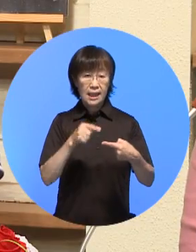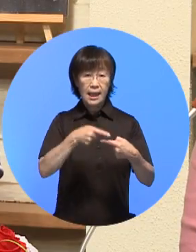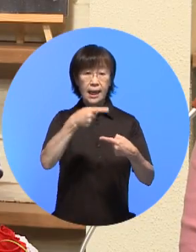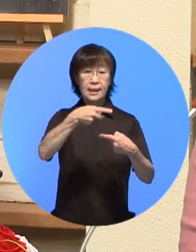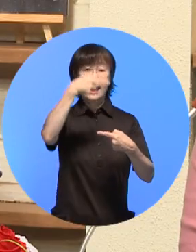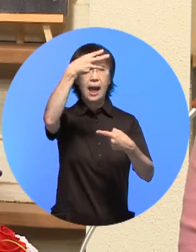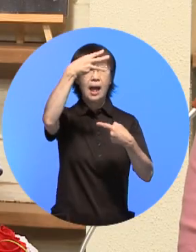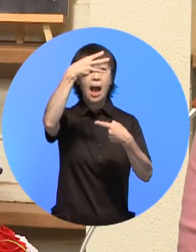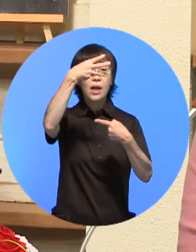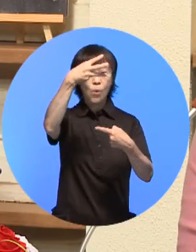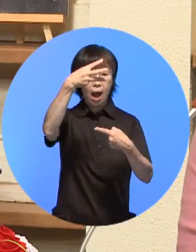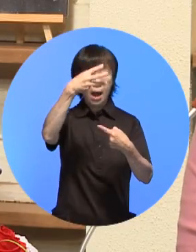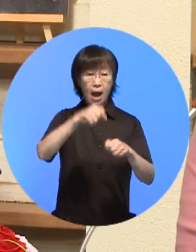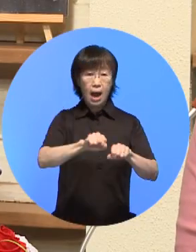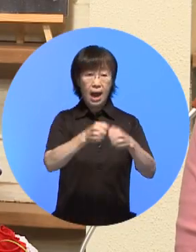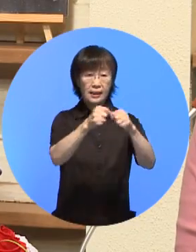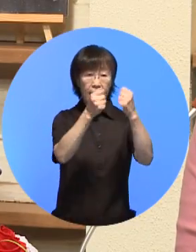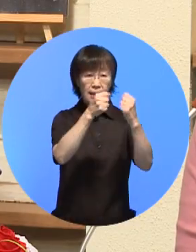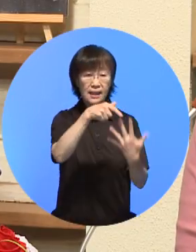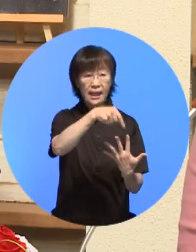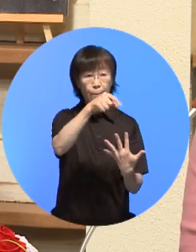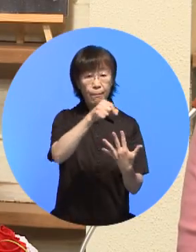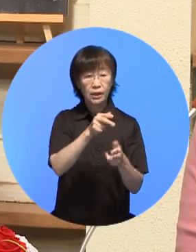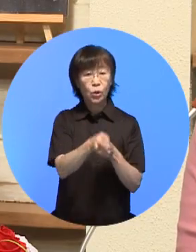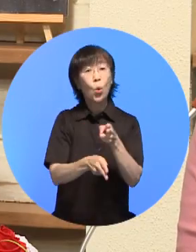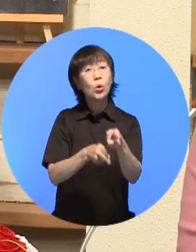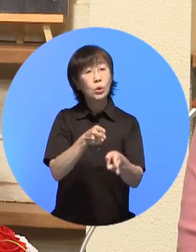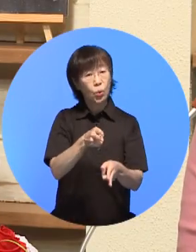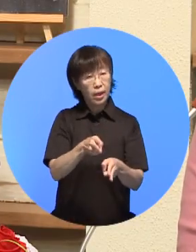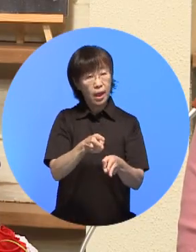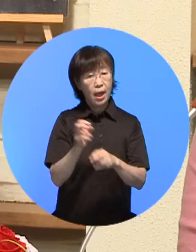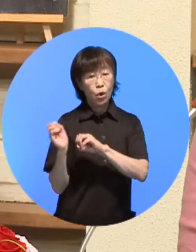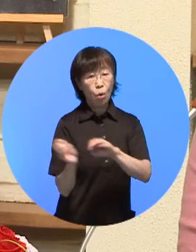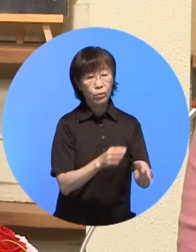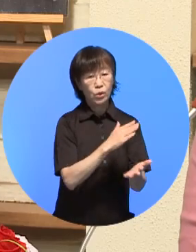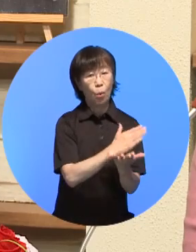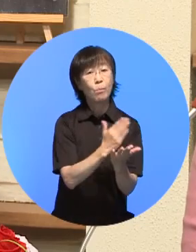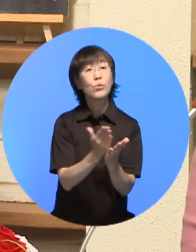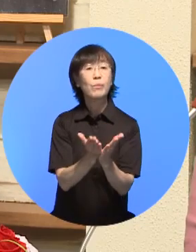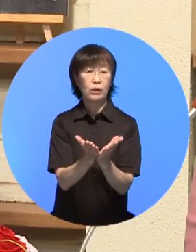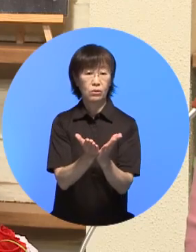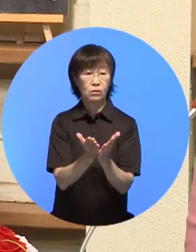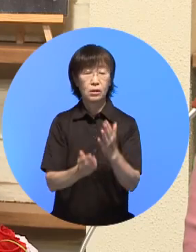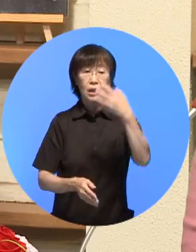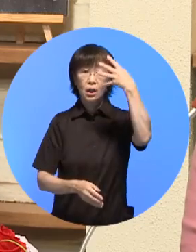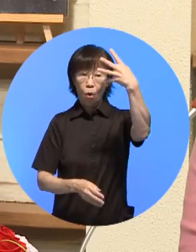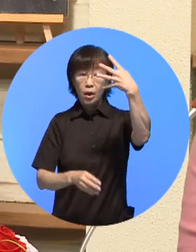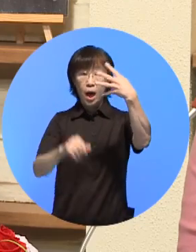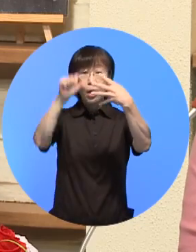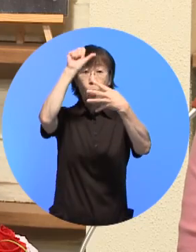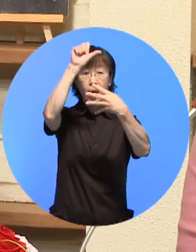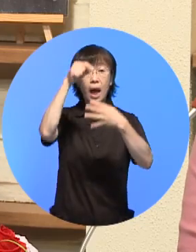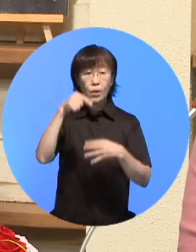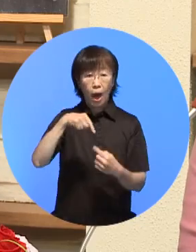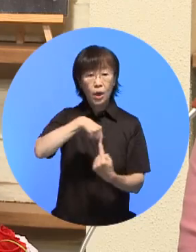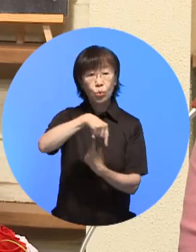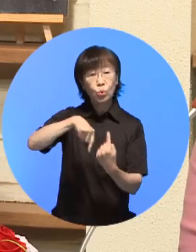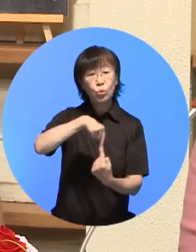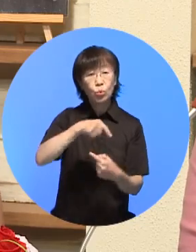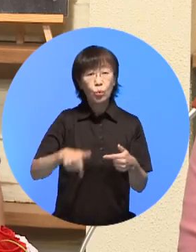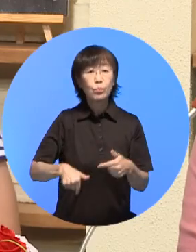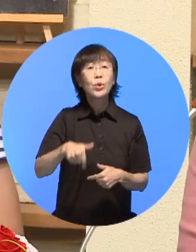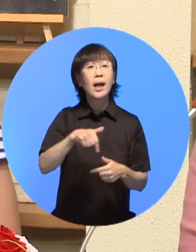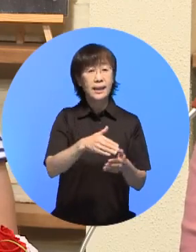階から3階が破選別工場としましてまゴミの分別をしてるんですよねで4回から5回がですねえ